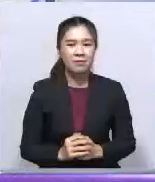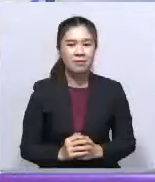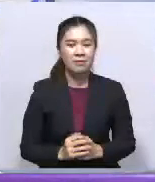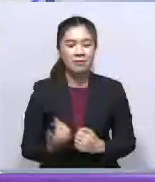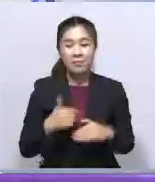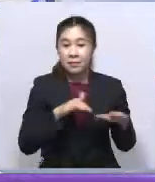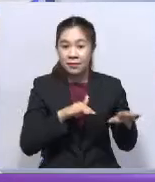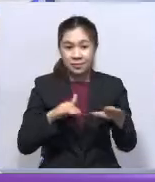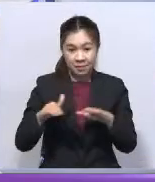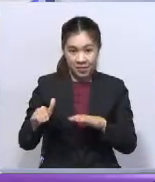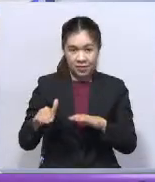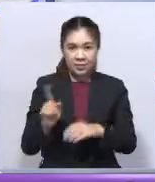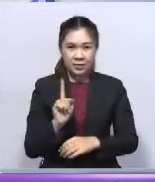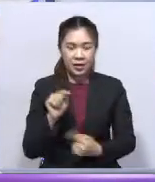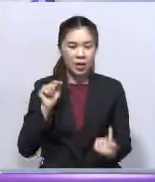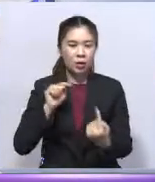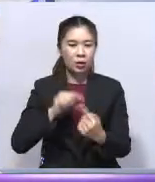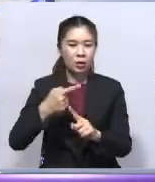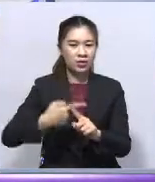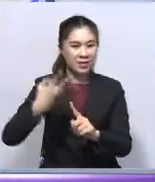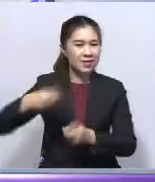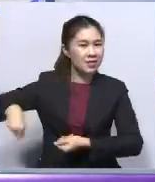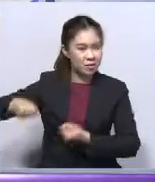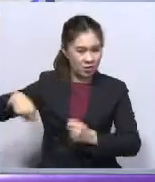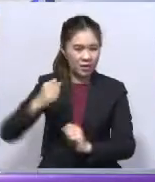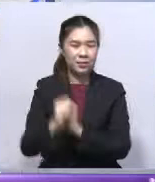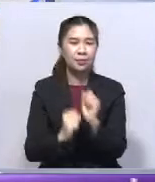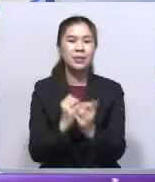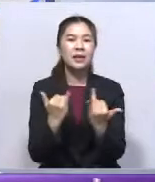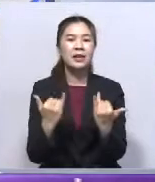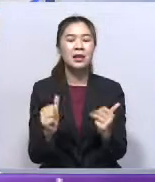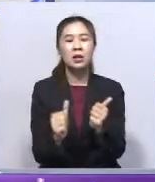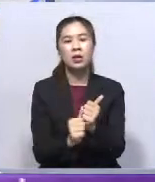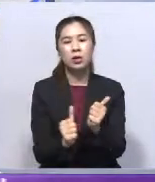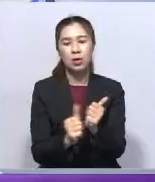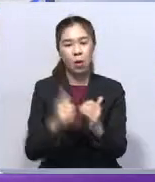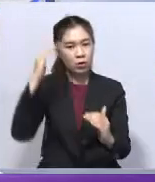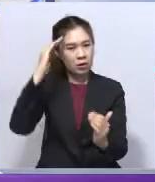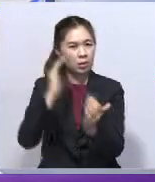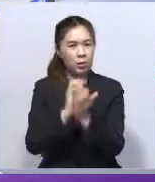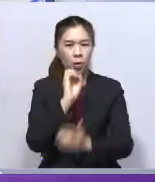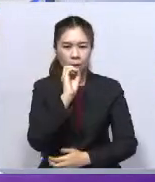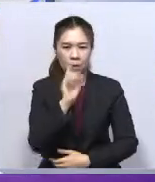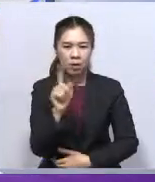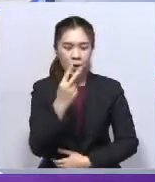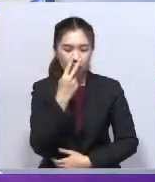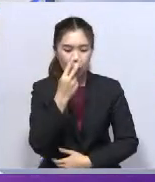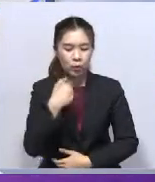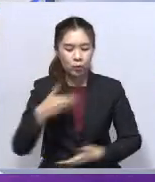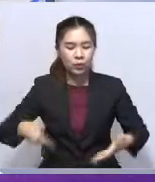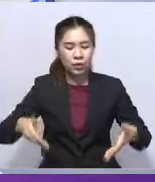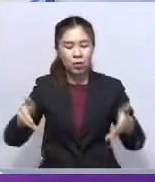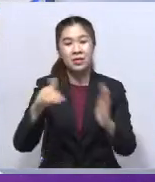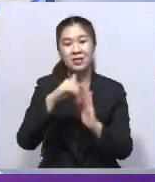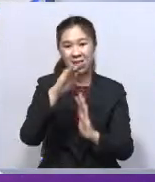ส่วนการเตรียมความพร้อมนะครับการเดินทางในช่วงเทศกาลสงกรานต์ปีนี้นะครับทางรองผู้บัญชาการตำรวจแห่งชาติได้ลงพื้นที่ไปดูเส้นทางสายเห